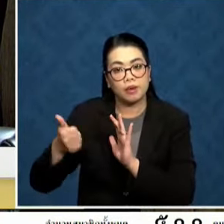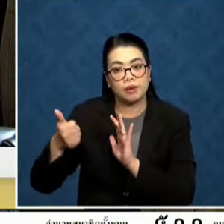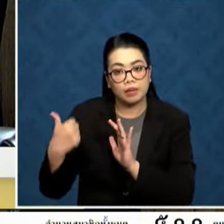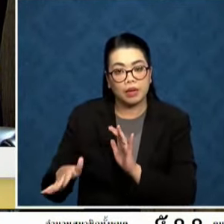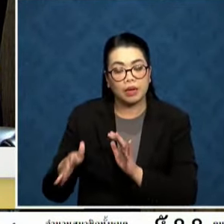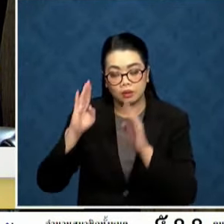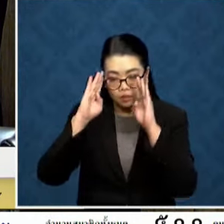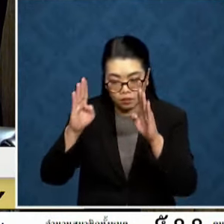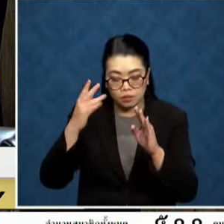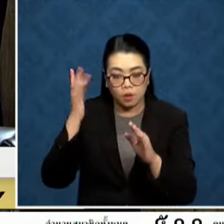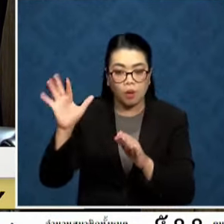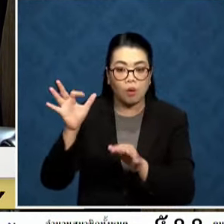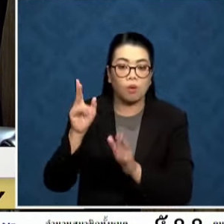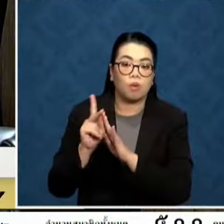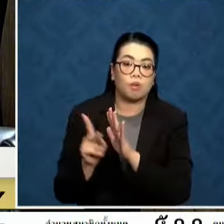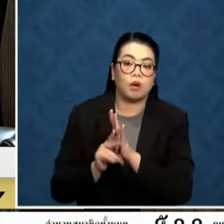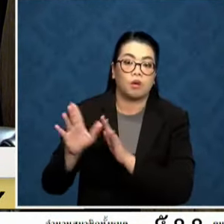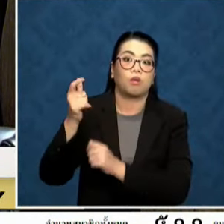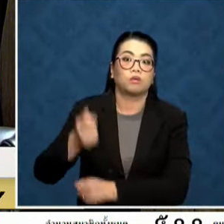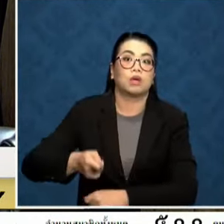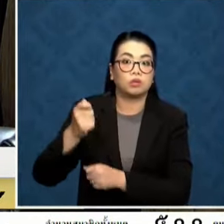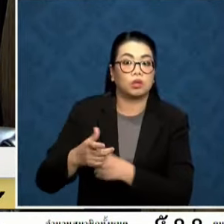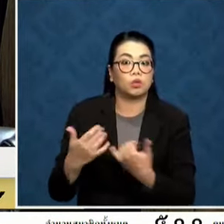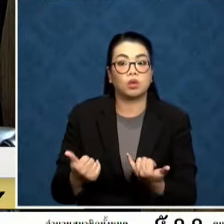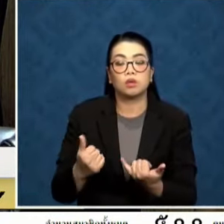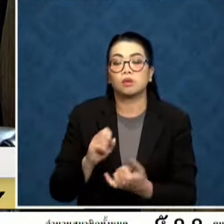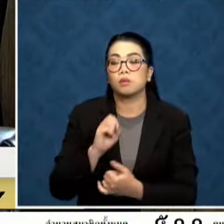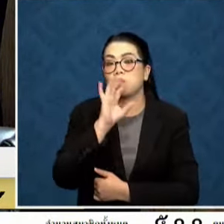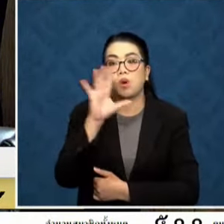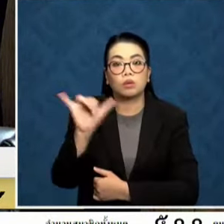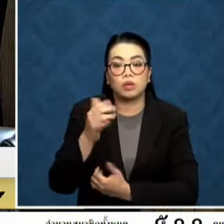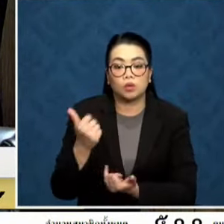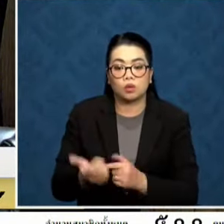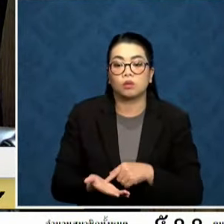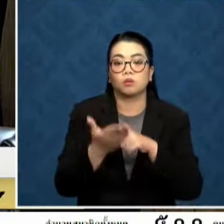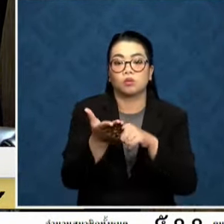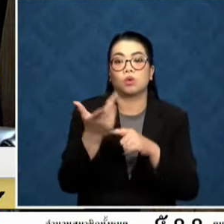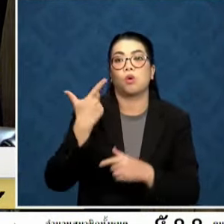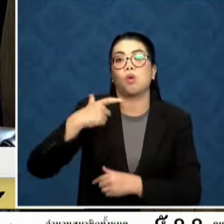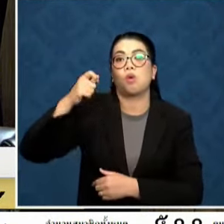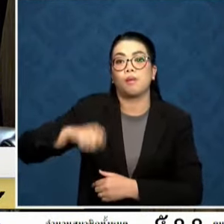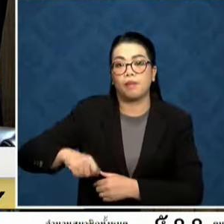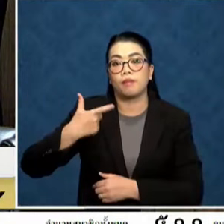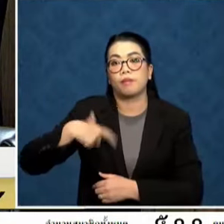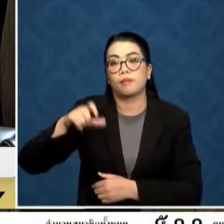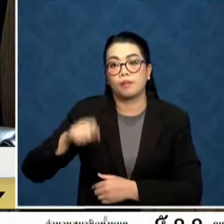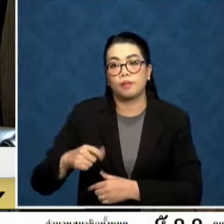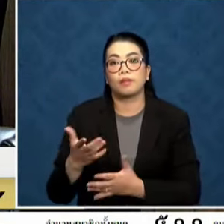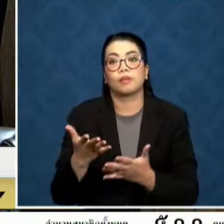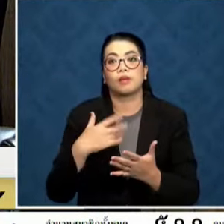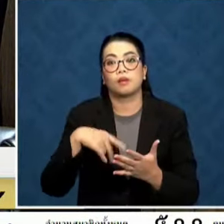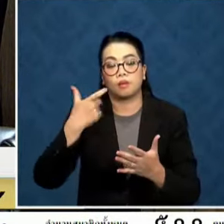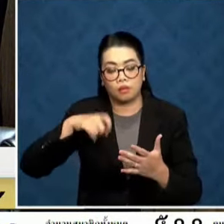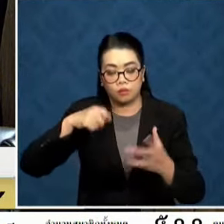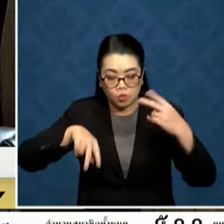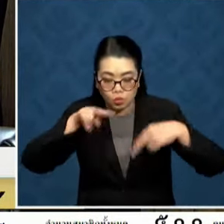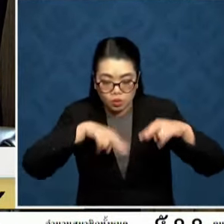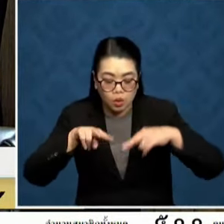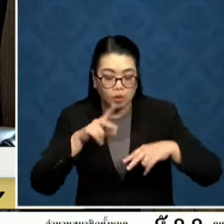เจตนารมณ์ของกฎหมายธกสหรือเปล่าเนี่ยจนถึงตอนนี้ก็ยังไม่ได้มีการส่งให้กฤษฎีกาตีความหรือแม้แต่จะเอาเข้าบอร์ด